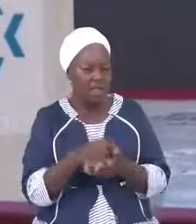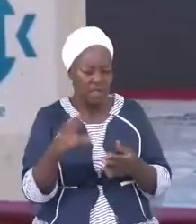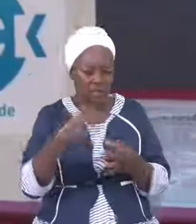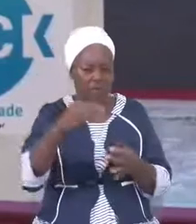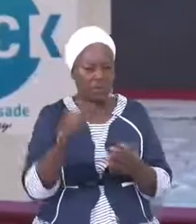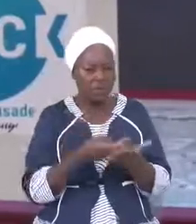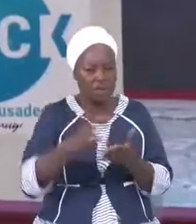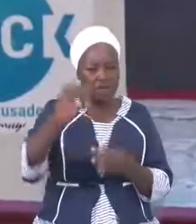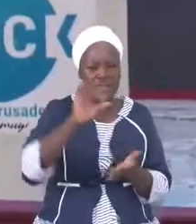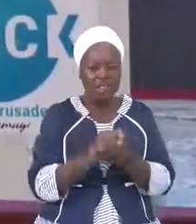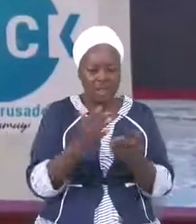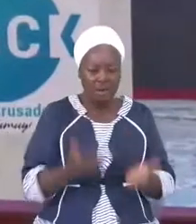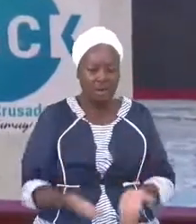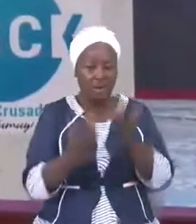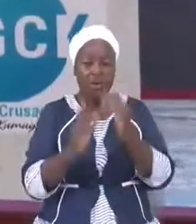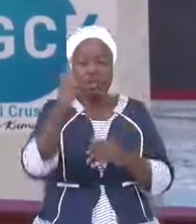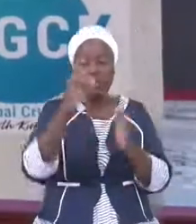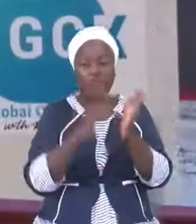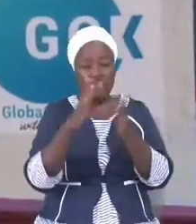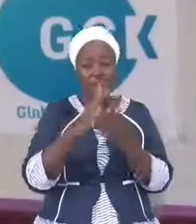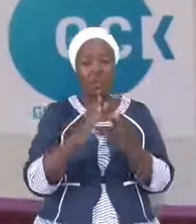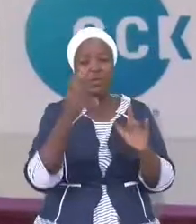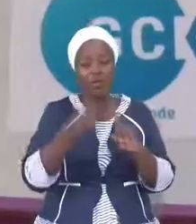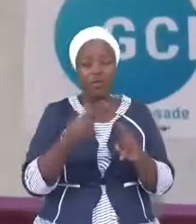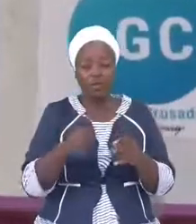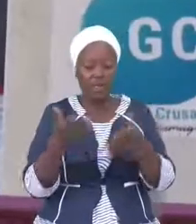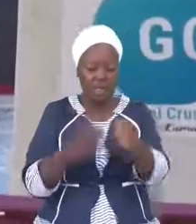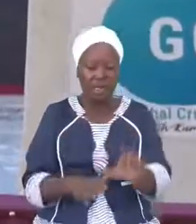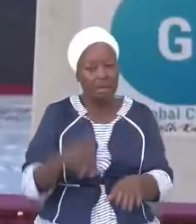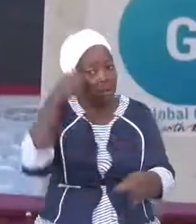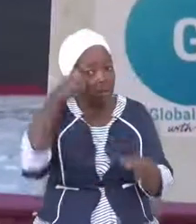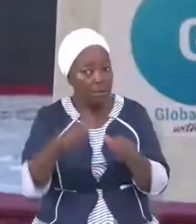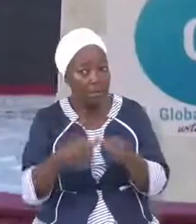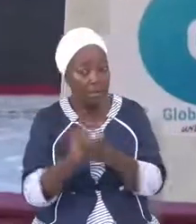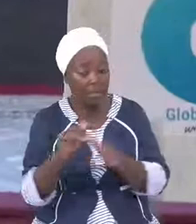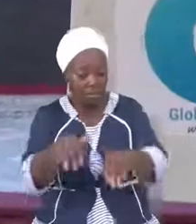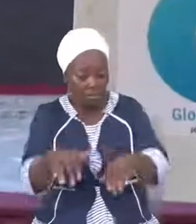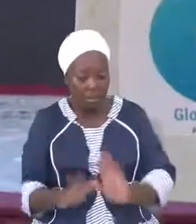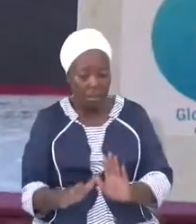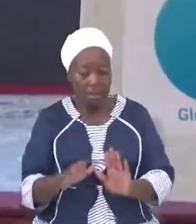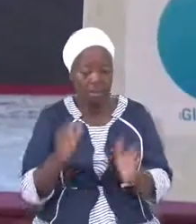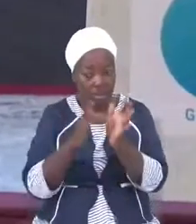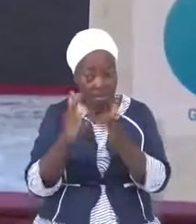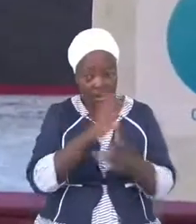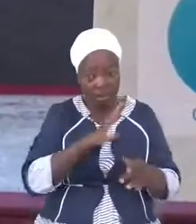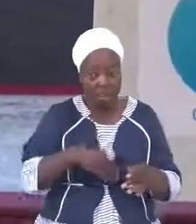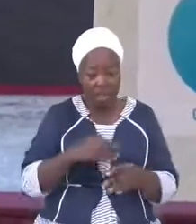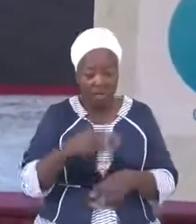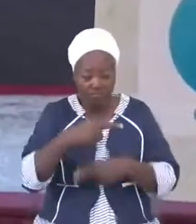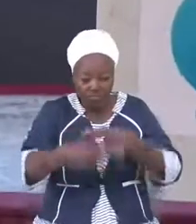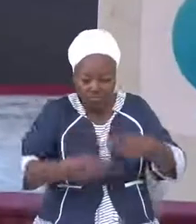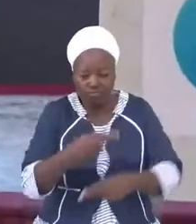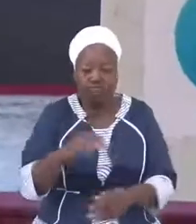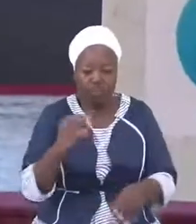le Saint-Esprit, qui a ressuscité Jésus d'entre les morts. Rappelez-vous, il a été